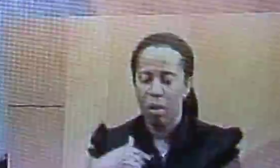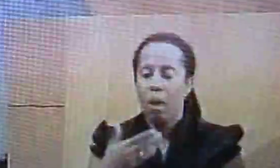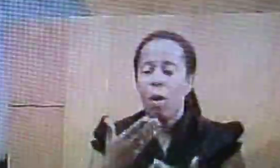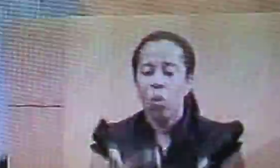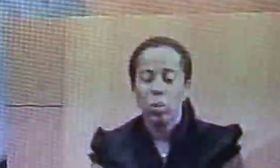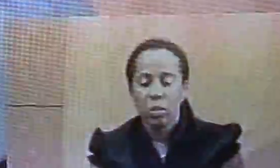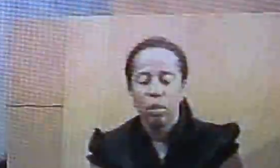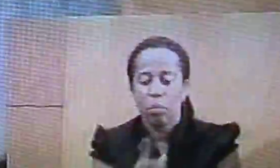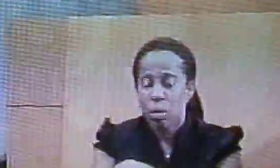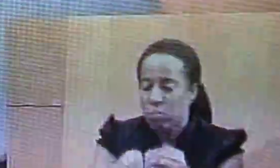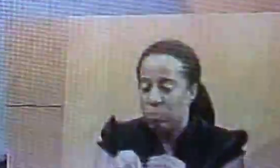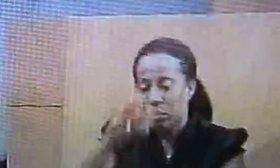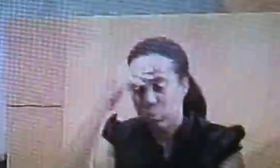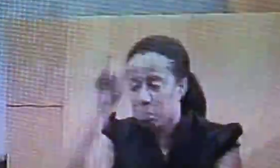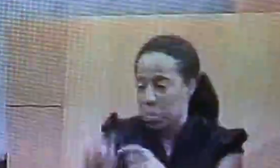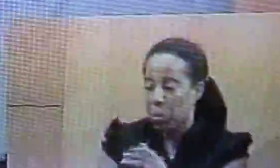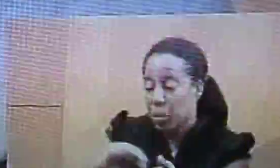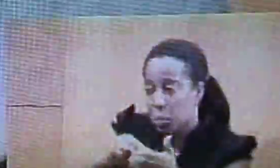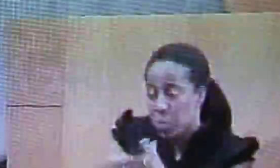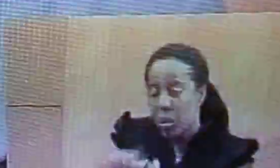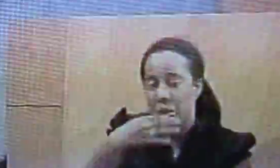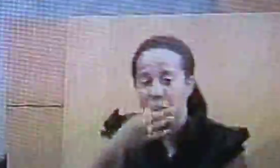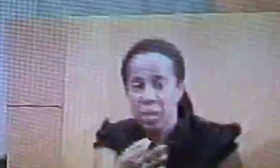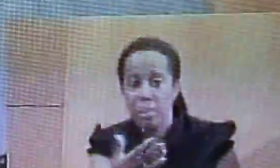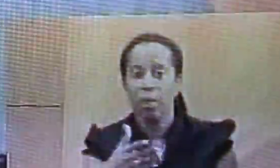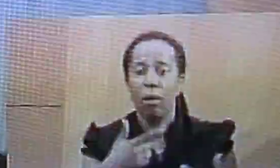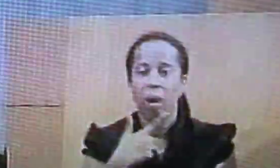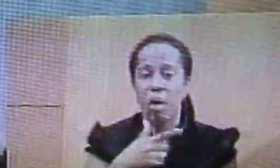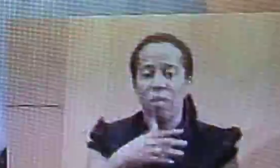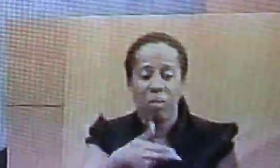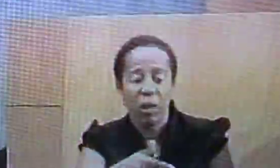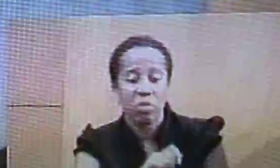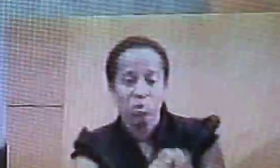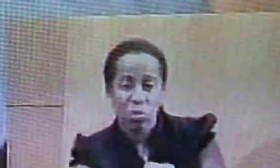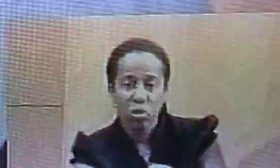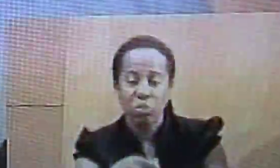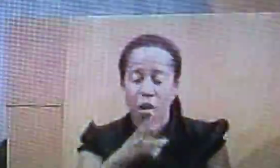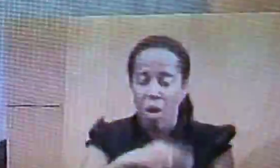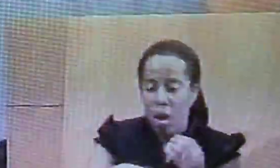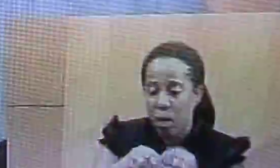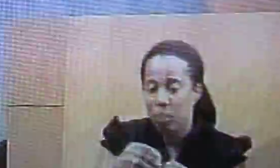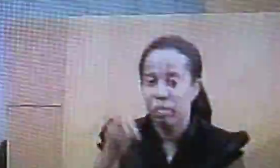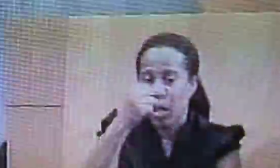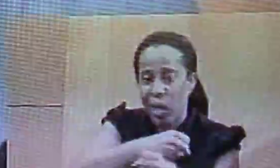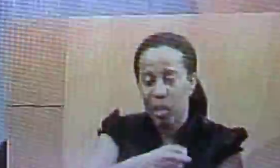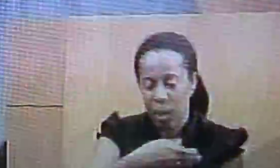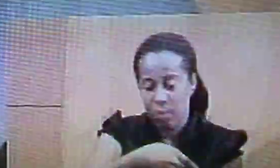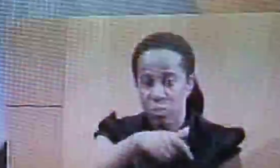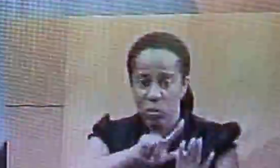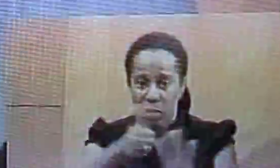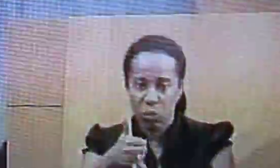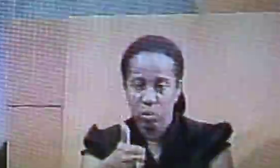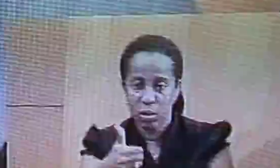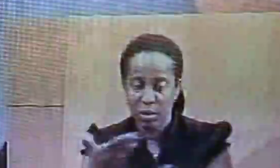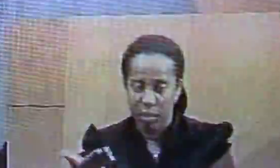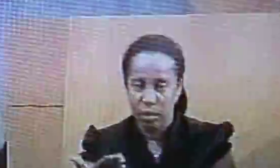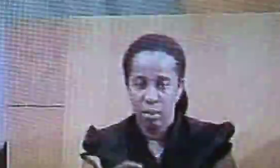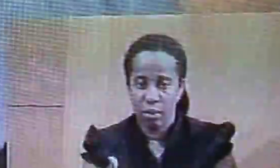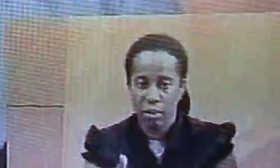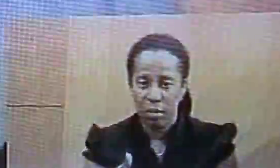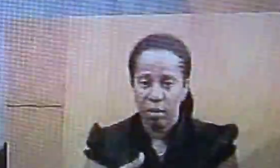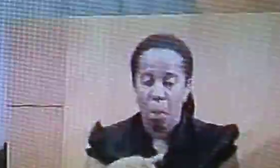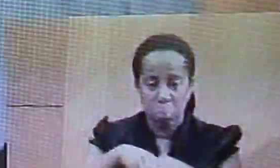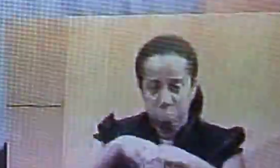technocrates, je ne sais pas d'où ça sort, ont dit, bon, on va changer, on va mettre un M71. Jargon. Alors,